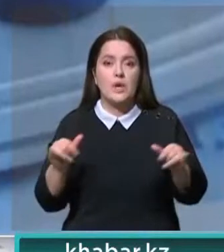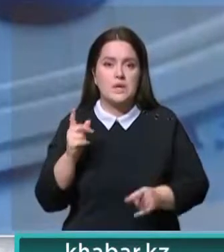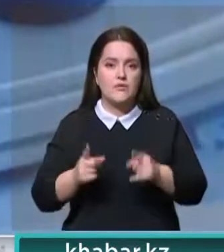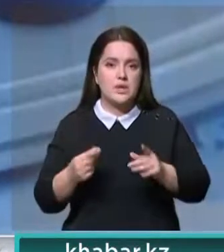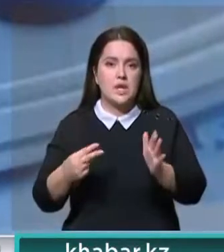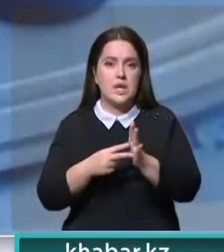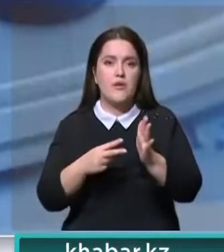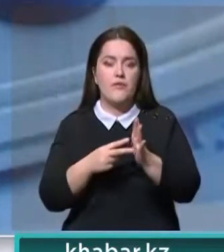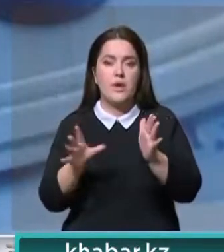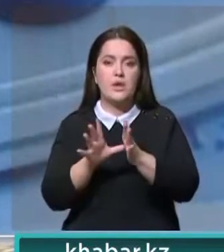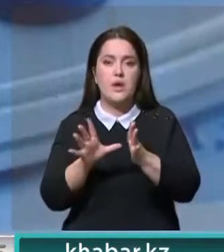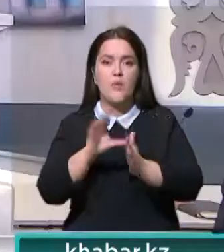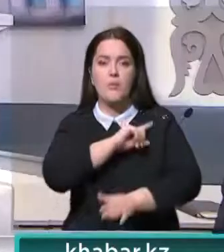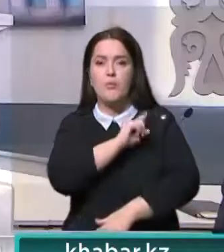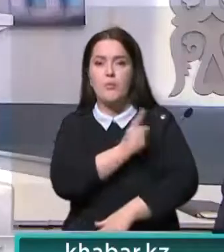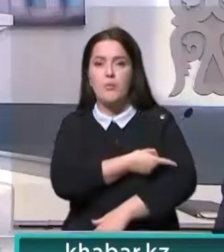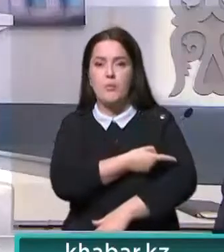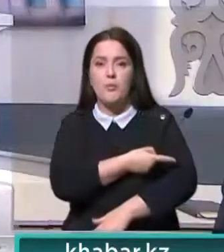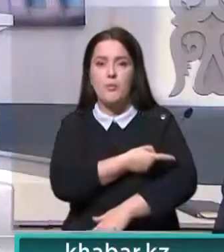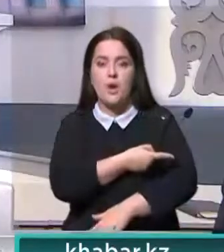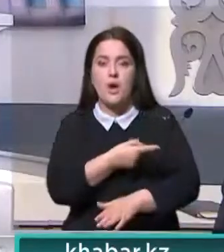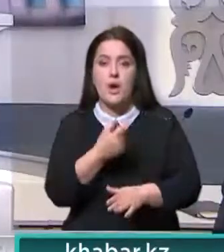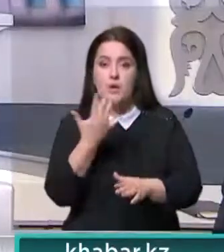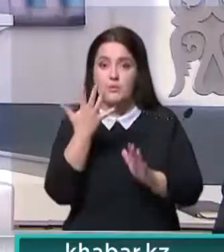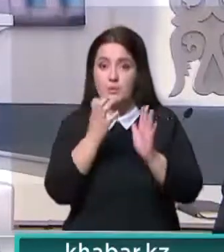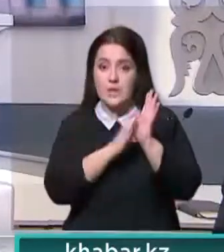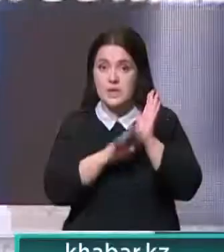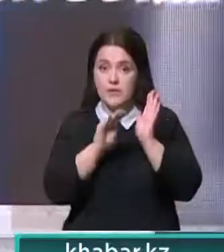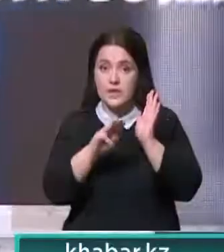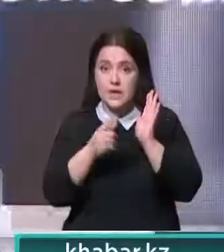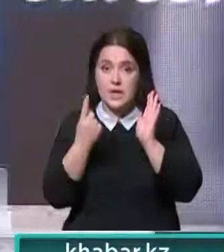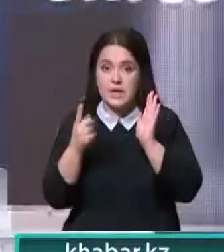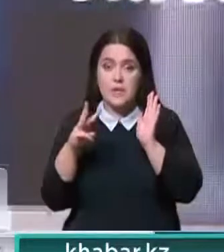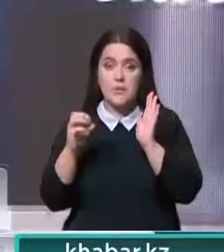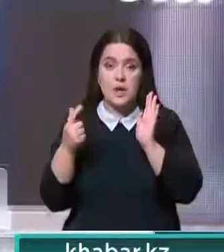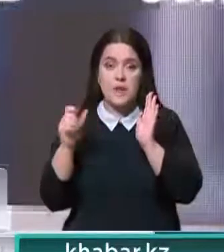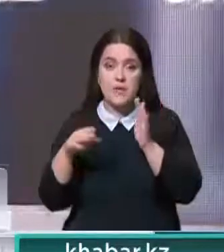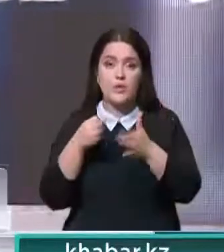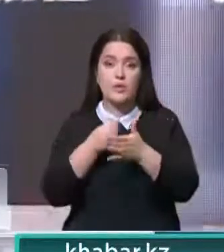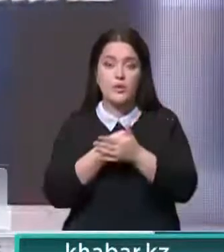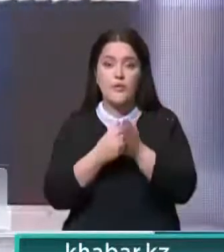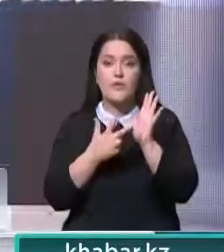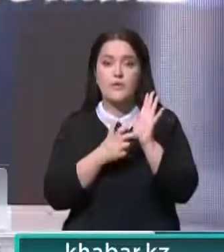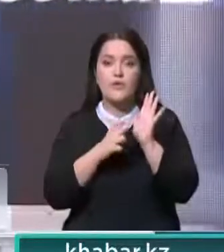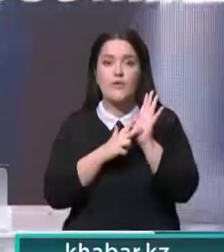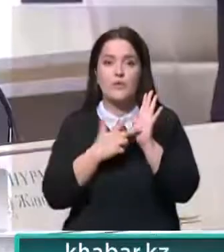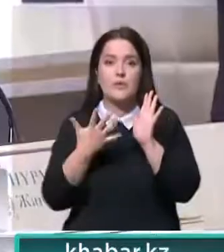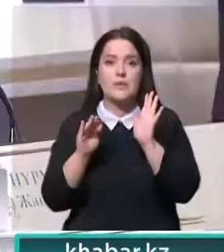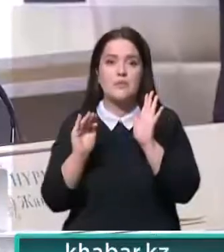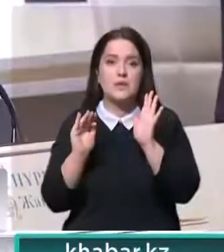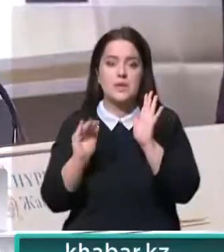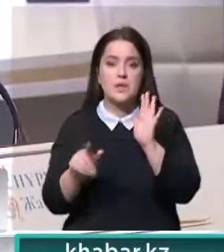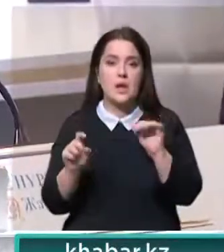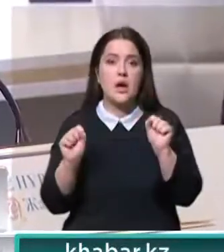увеличить действующий тариф на рынке электричества с текущих 590 тысяч тенге за 1 мегаватт в месяц до